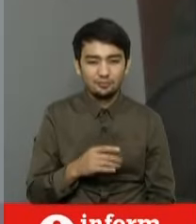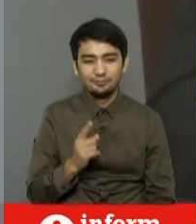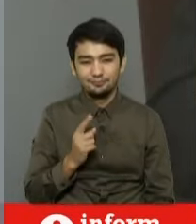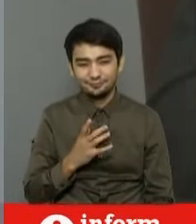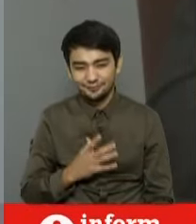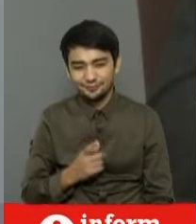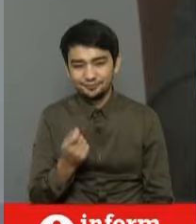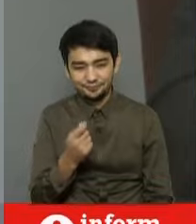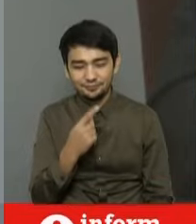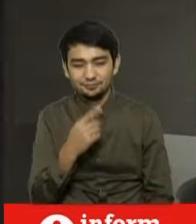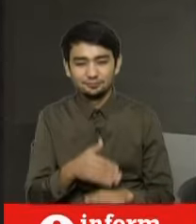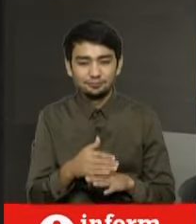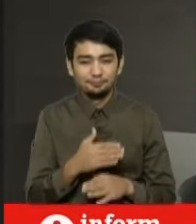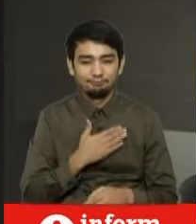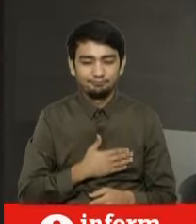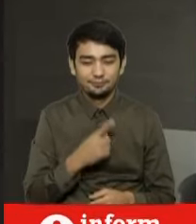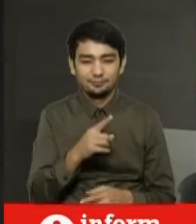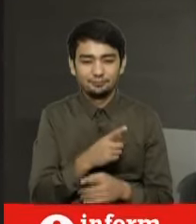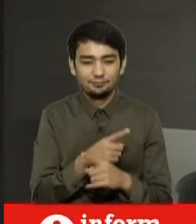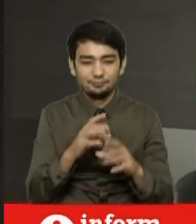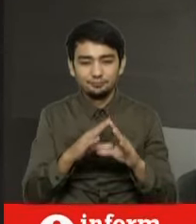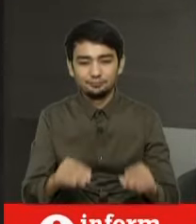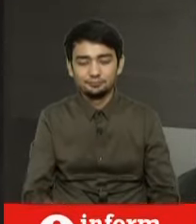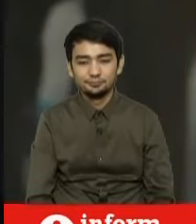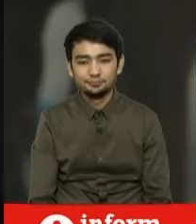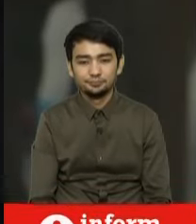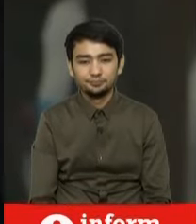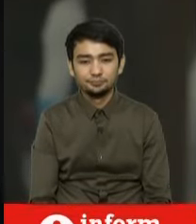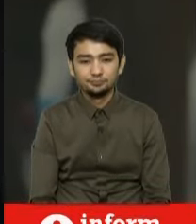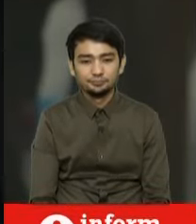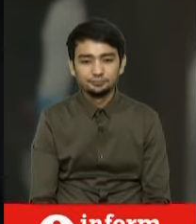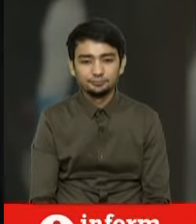шыдамдық танытуға шақырды. Жұлдыз Леухан, Фархат Тәжібаев, Информбюро, Атырау облысынан.